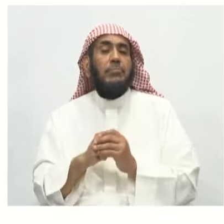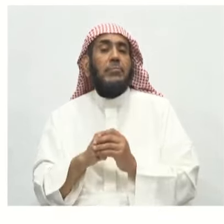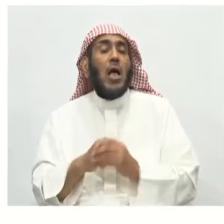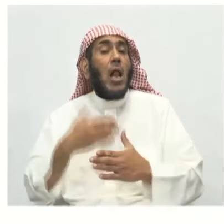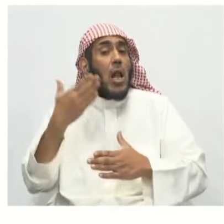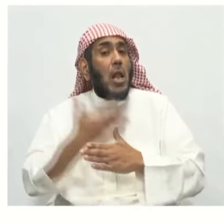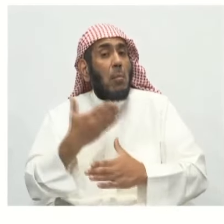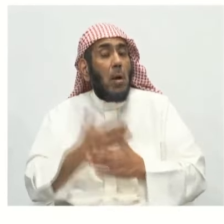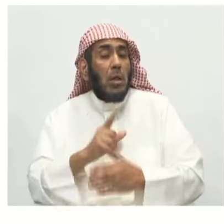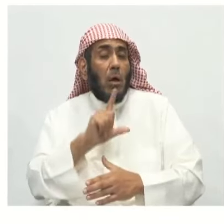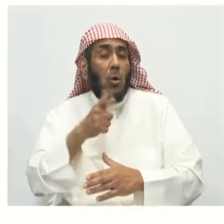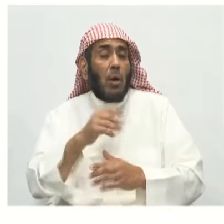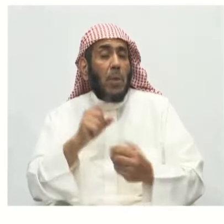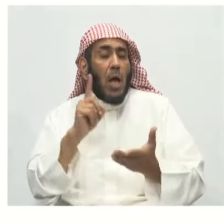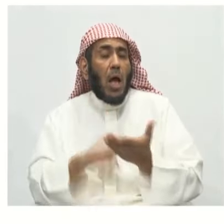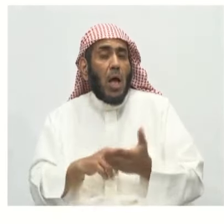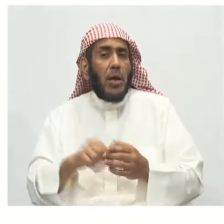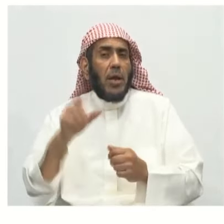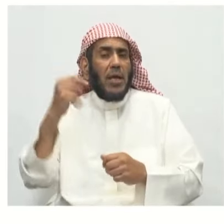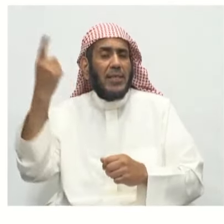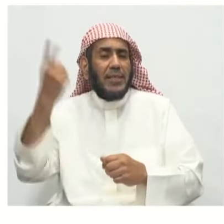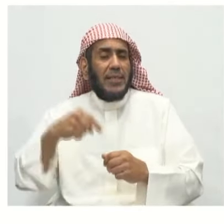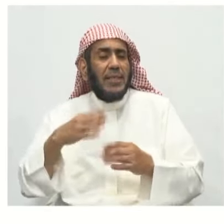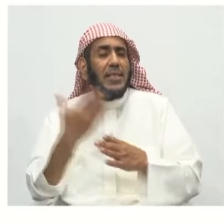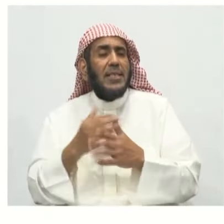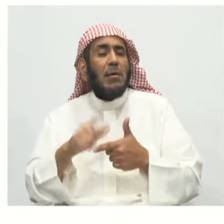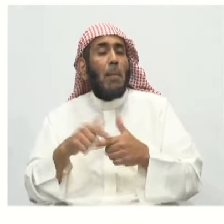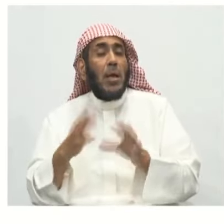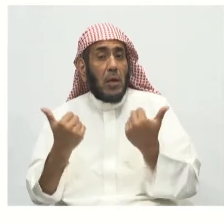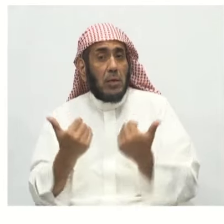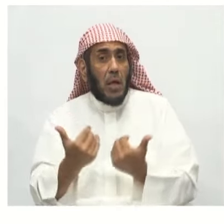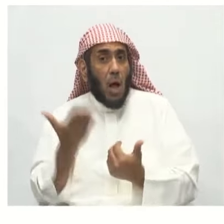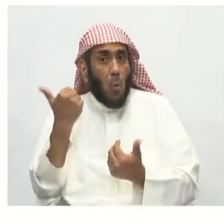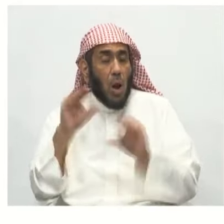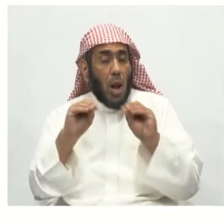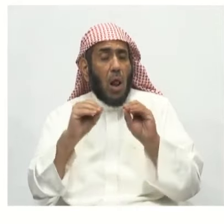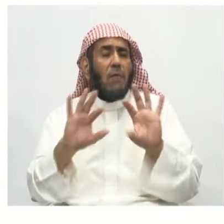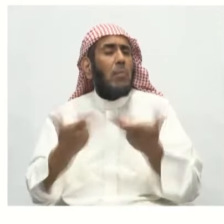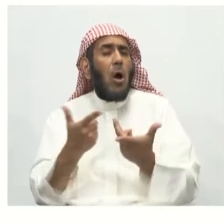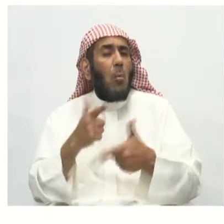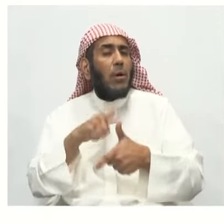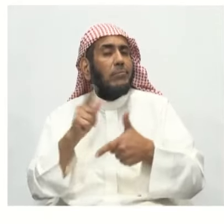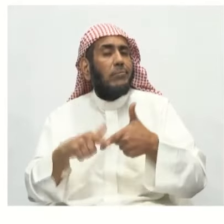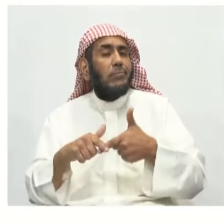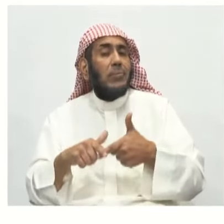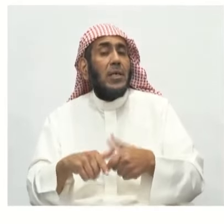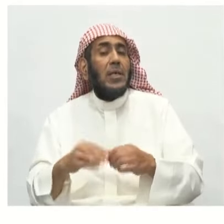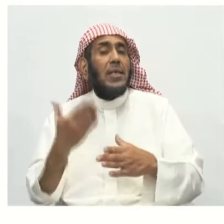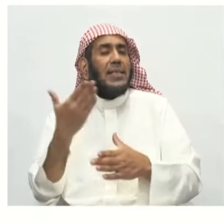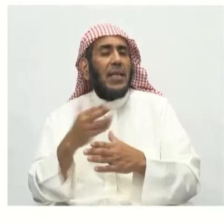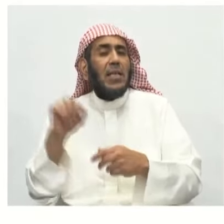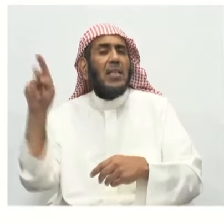لماذا قلنا بان السحر كذا لسببين اليس كذلك فما هما التعليل يعني